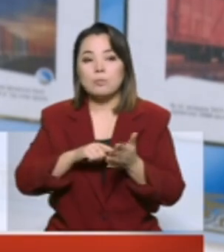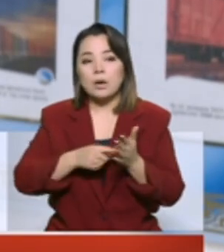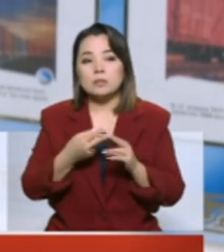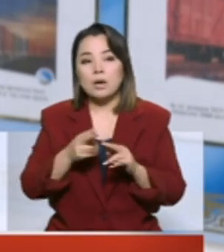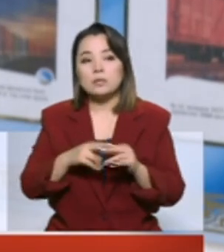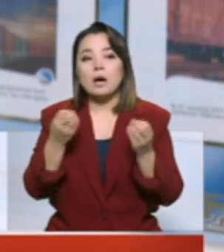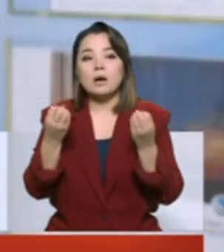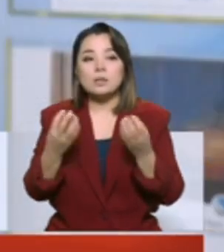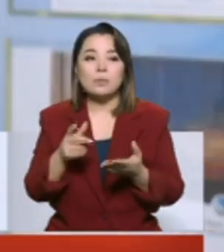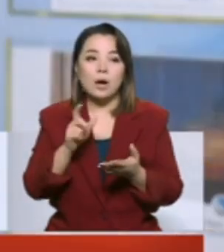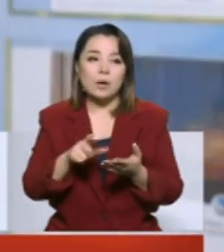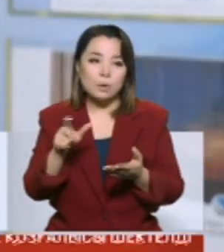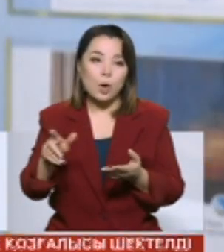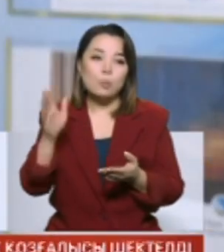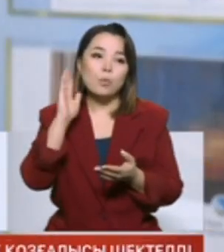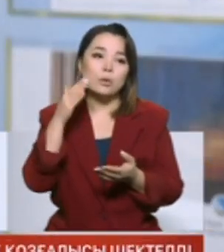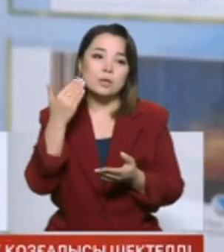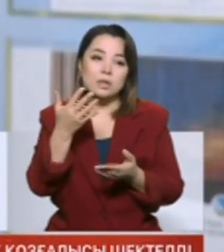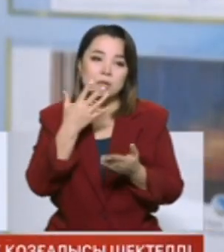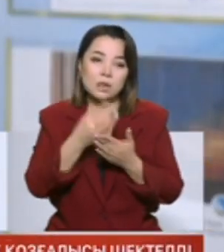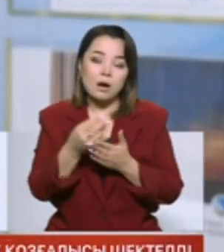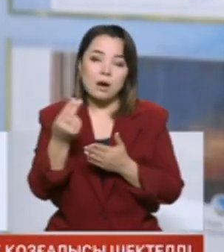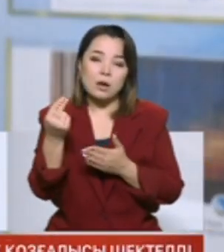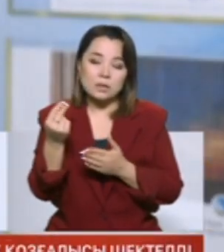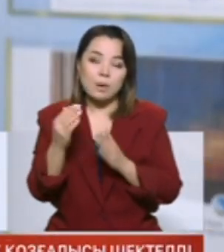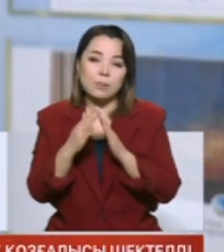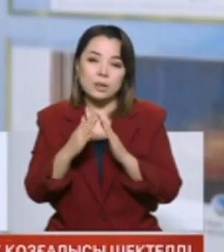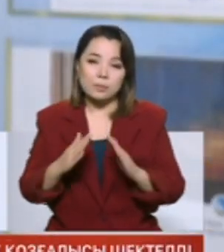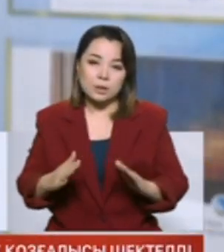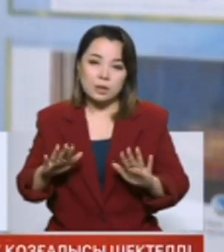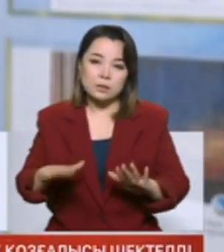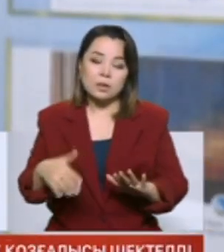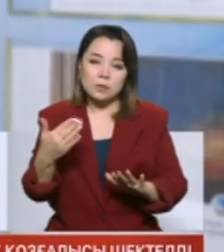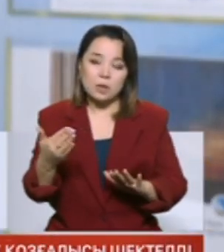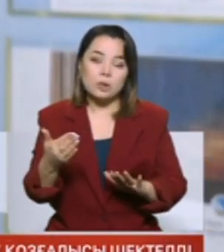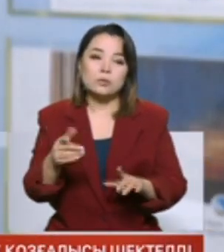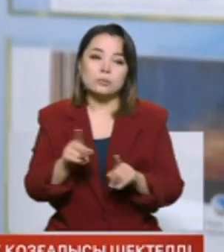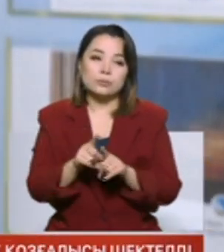қарапайым адамдарды болашақта қаржы пирамидаларының құрбаны болмау.